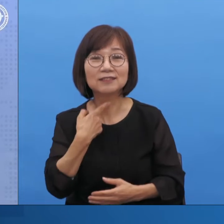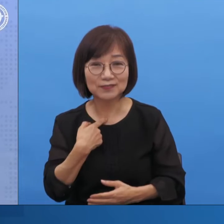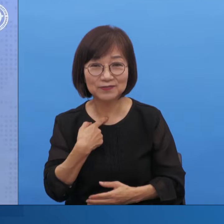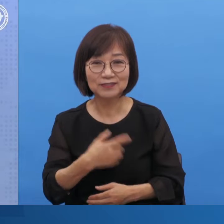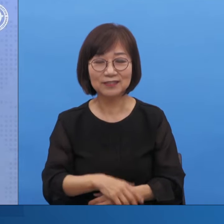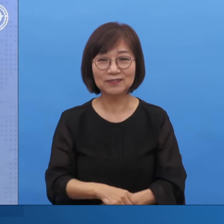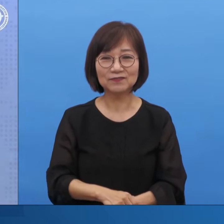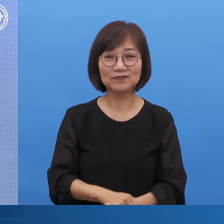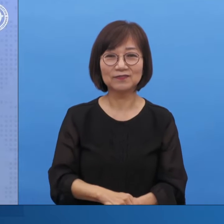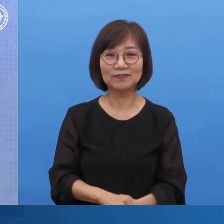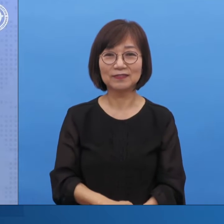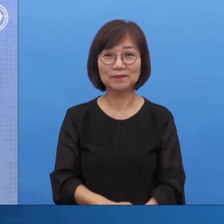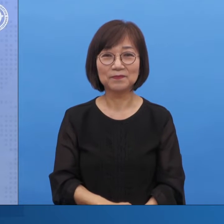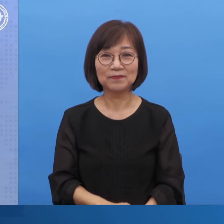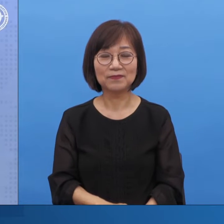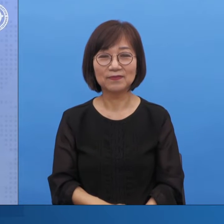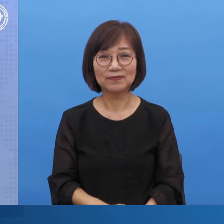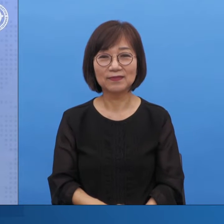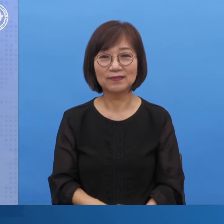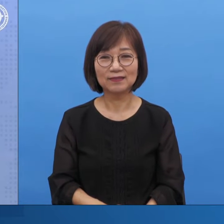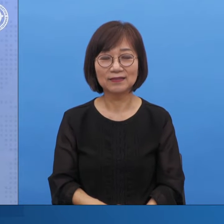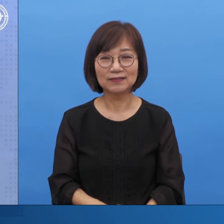그거를 건축에 바닥났다.